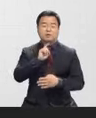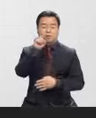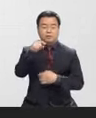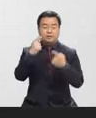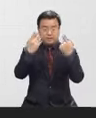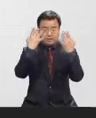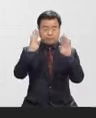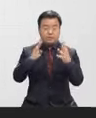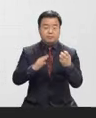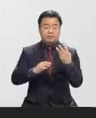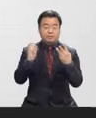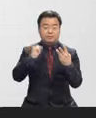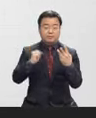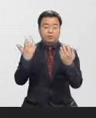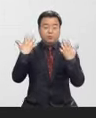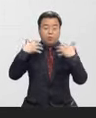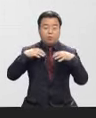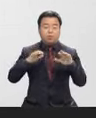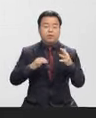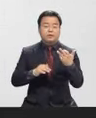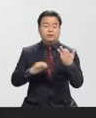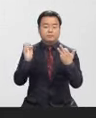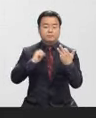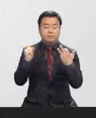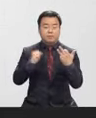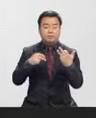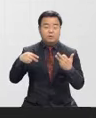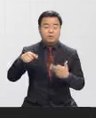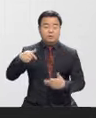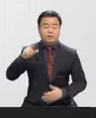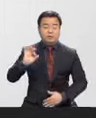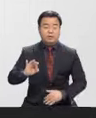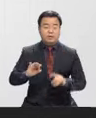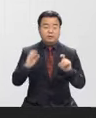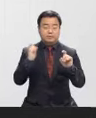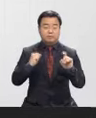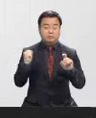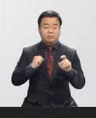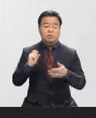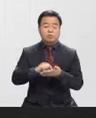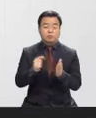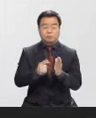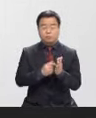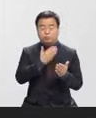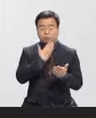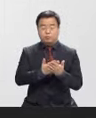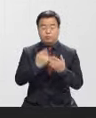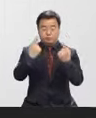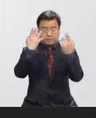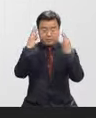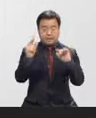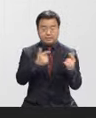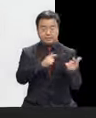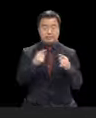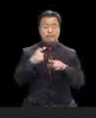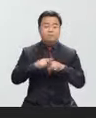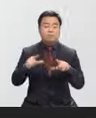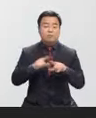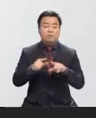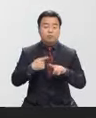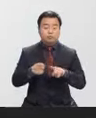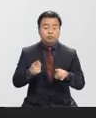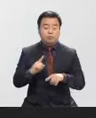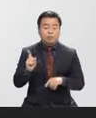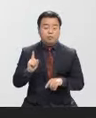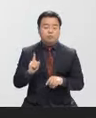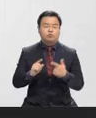달했고 고려대가 18%, 서강대가 10% 순이었습니다. 주요 대학 평균은 6%입니다. 어학